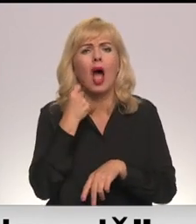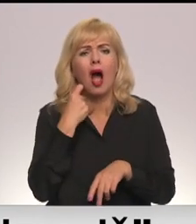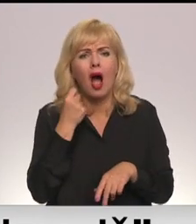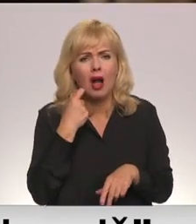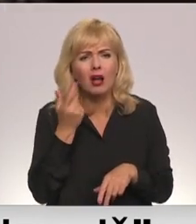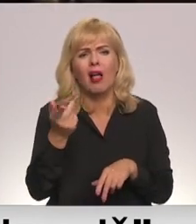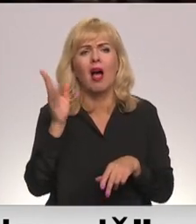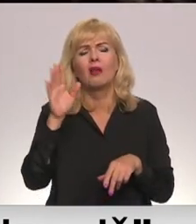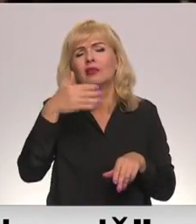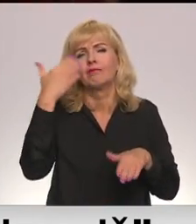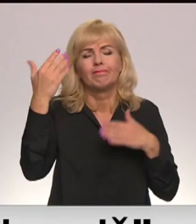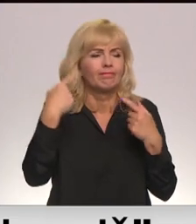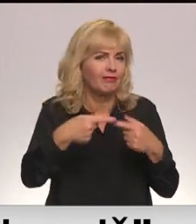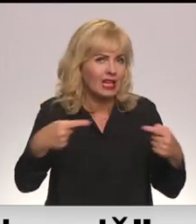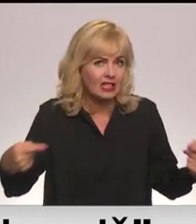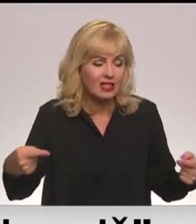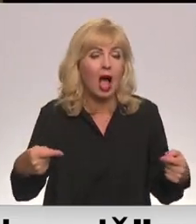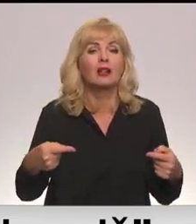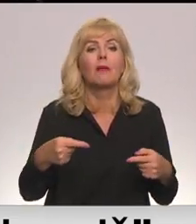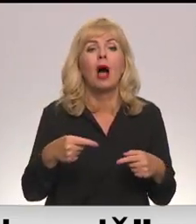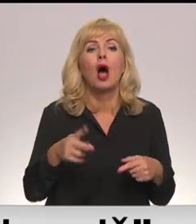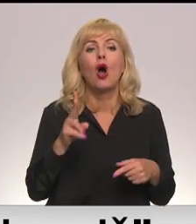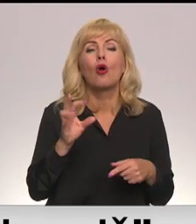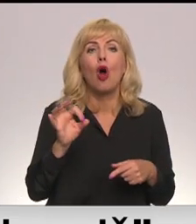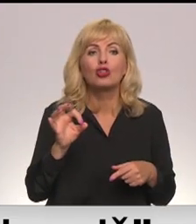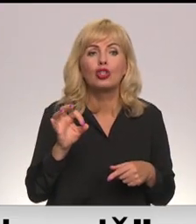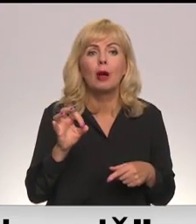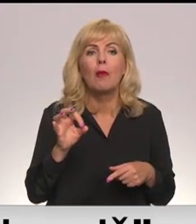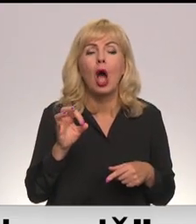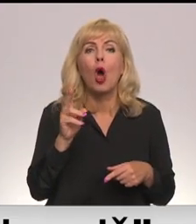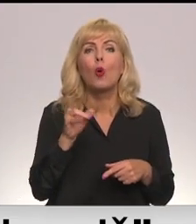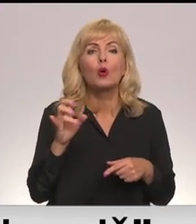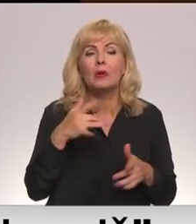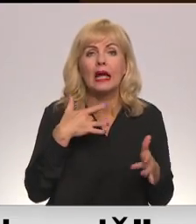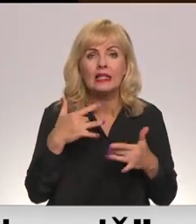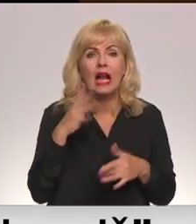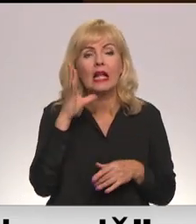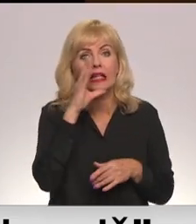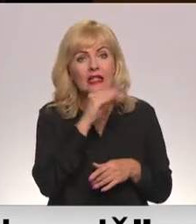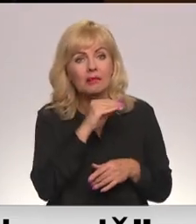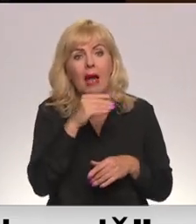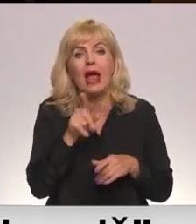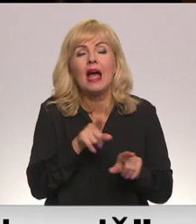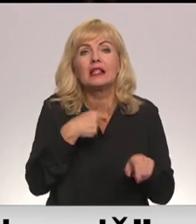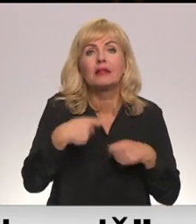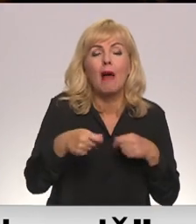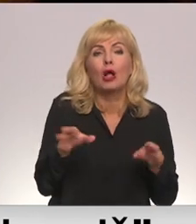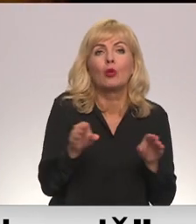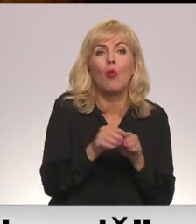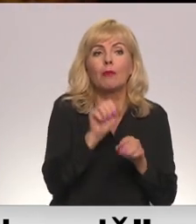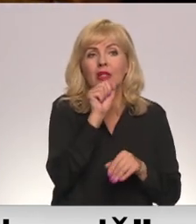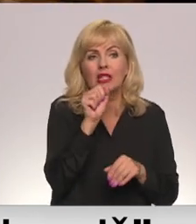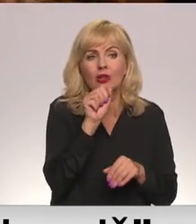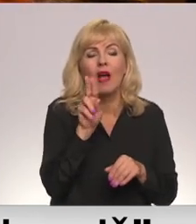dzīvesveids. Aktieriem Klāvam Kristapam Košinam un Niklāvam Kurpniekam izrāde ir iespēja izspēlēties kopā ar dziedātāju